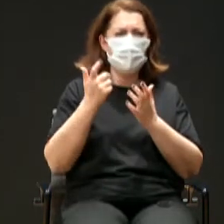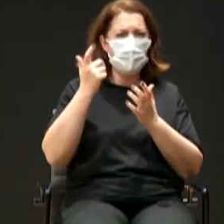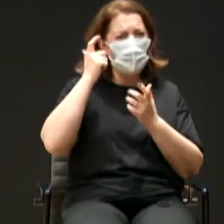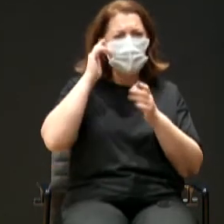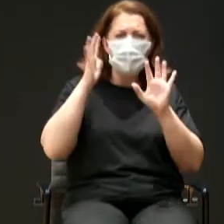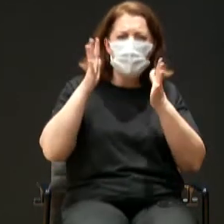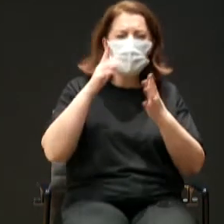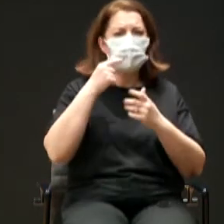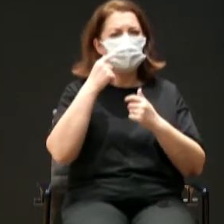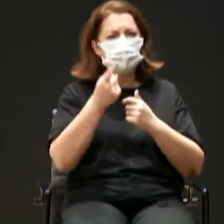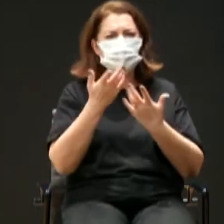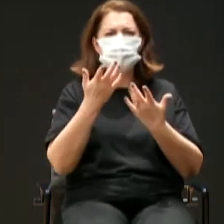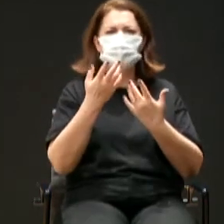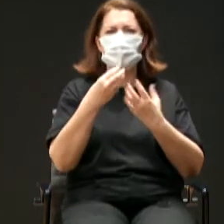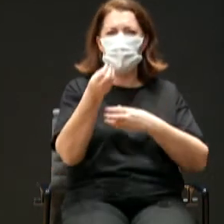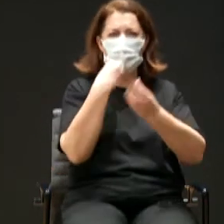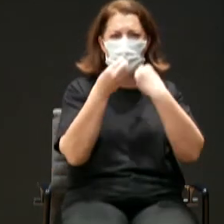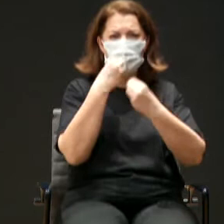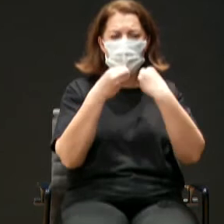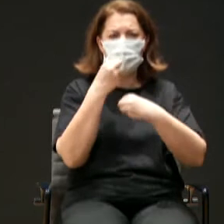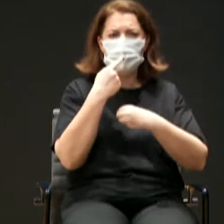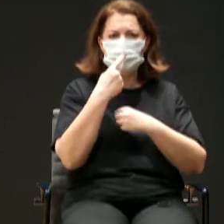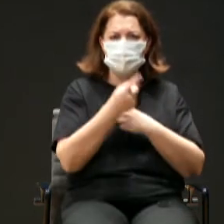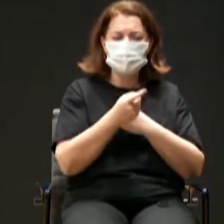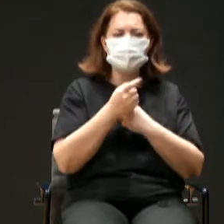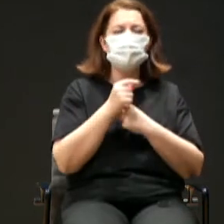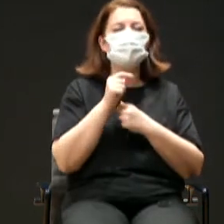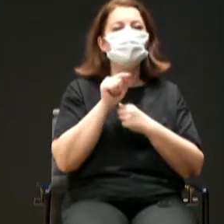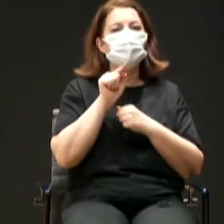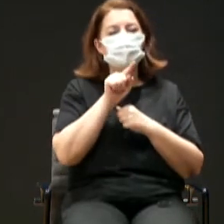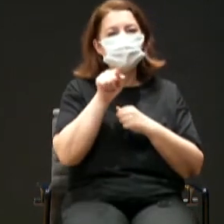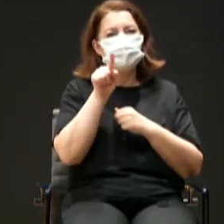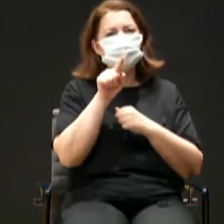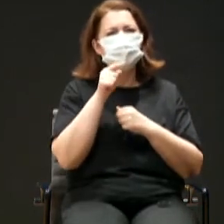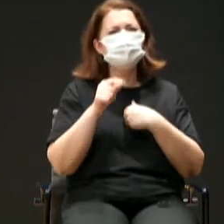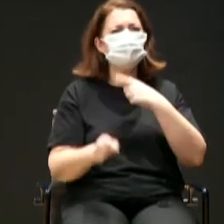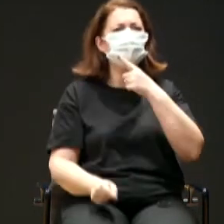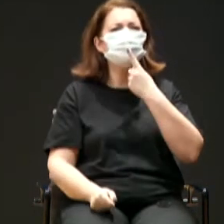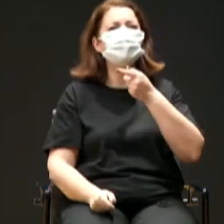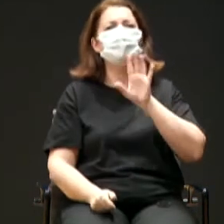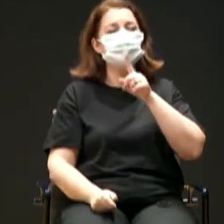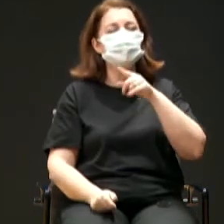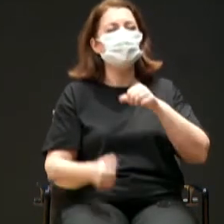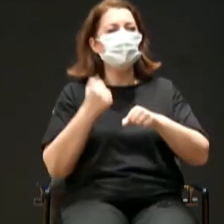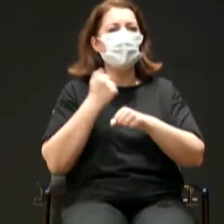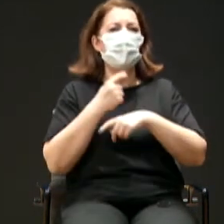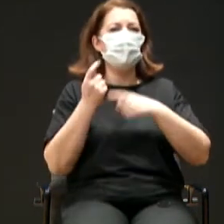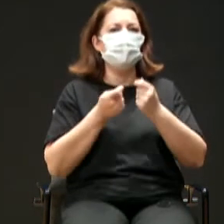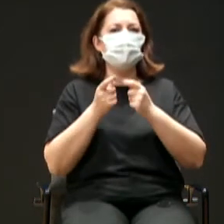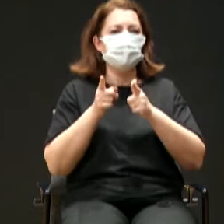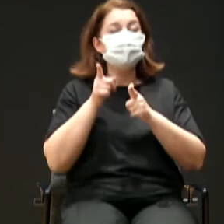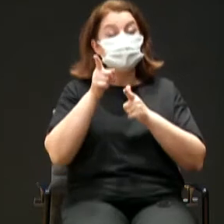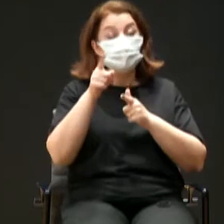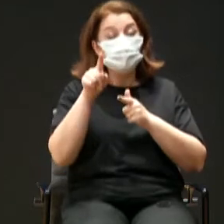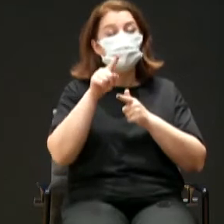bıraktınız, ne yam yam bıraktınız, ne bu sizin, size de bir şey söylemiyorum. Siz görevlisiniz. Siz bu